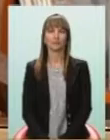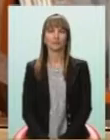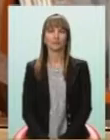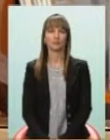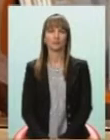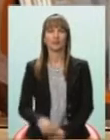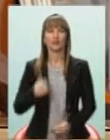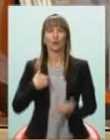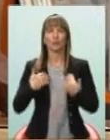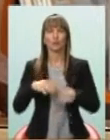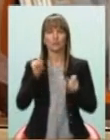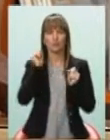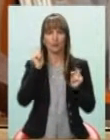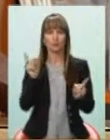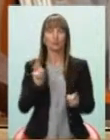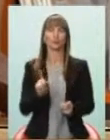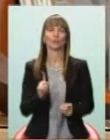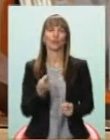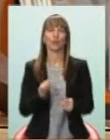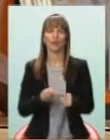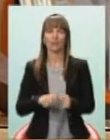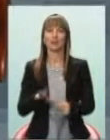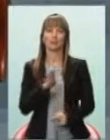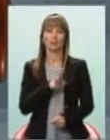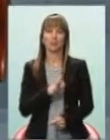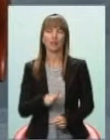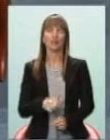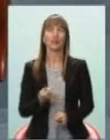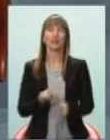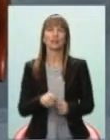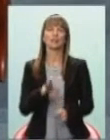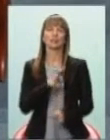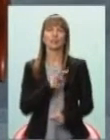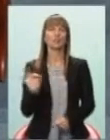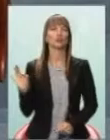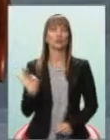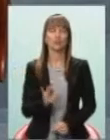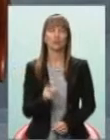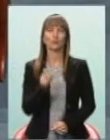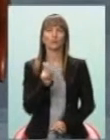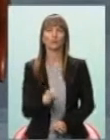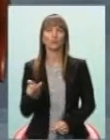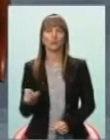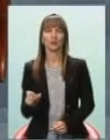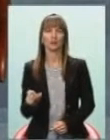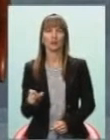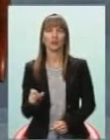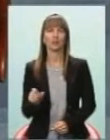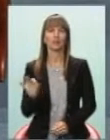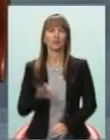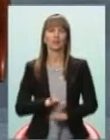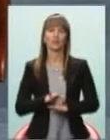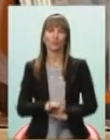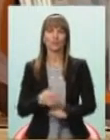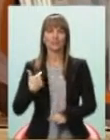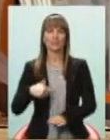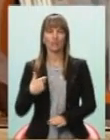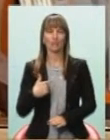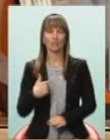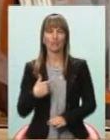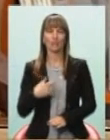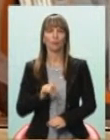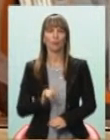Я вже не пам'ятаю, що це було. Це буває досить таки часто, бо люди дуже таки поводять себе